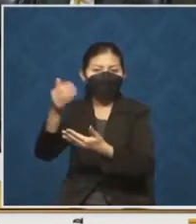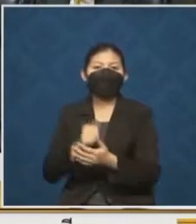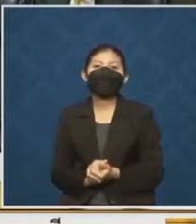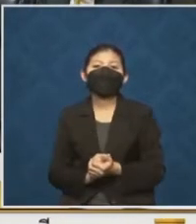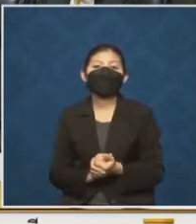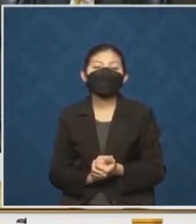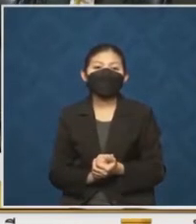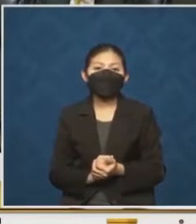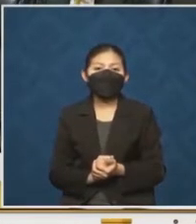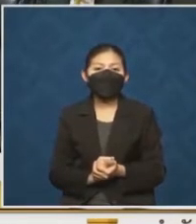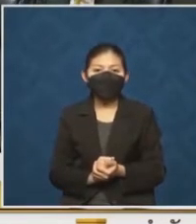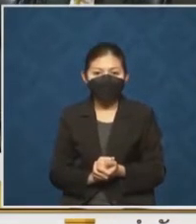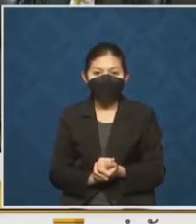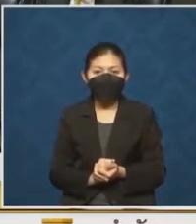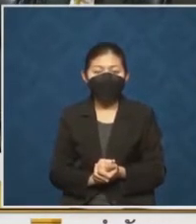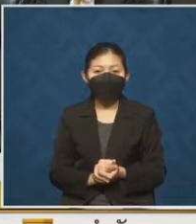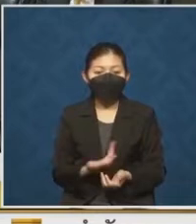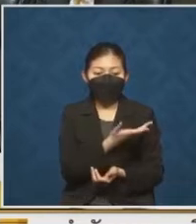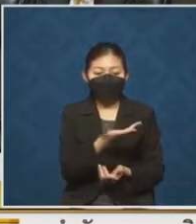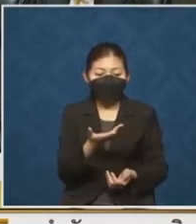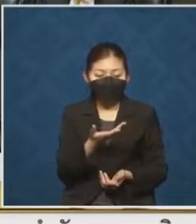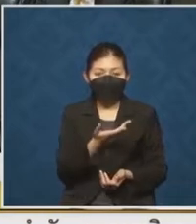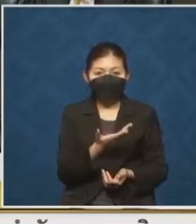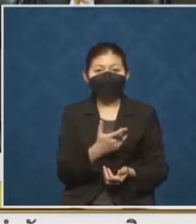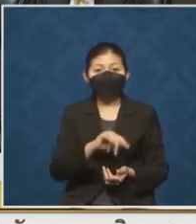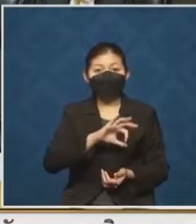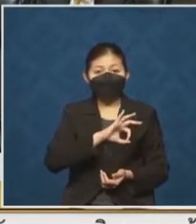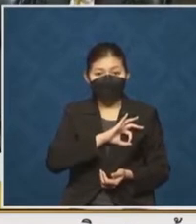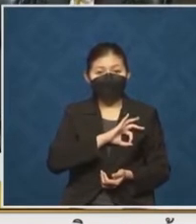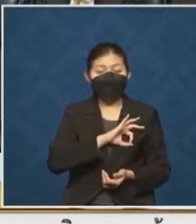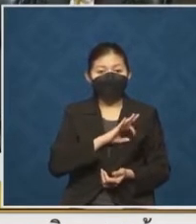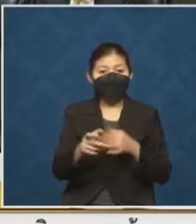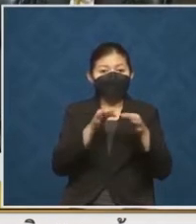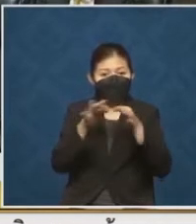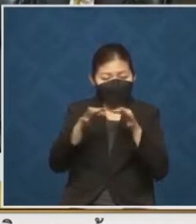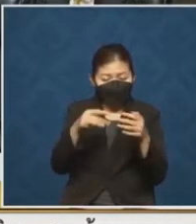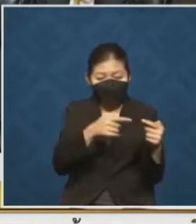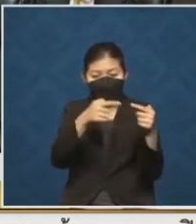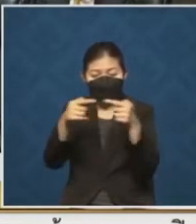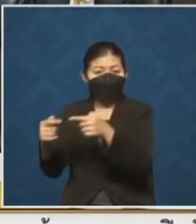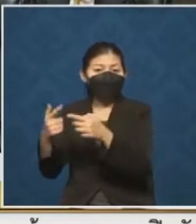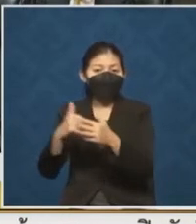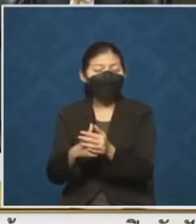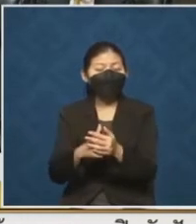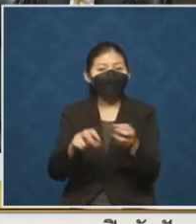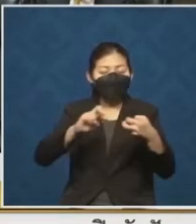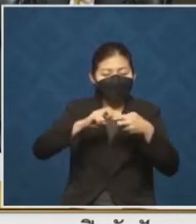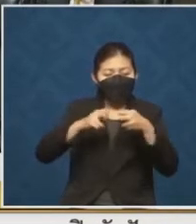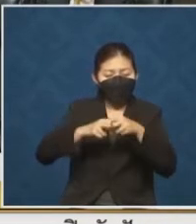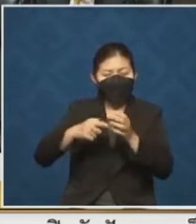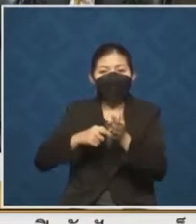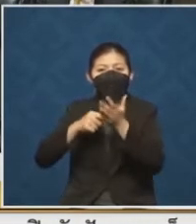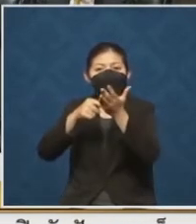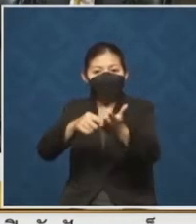นะครับเนื่องจากตัวบทกฎหมายที่ไม่เอื้ออำนวยต่อการแข่งขันมีการปลูกขาดไม่สร้างโอกาสให้กับพี่น้องประชา